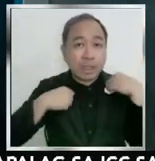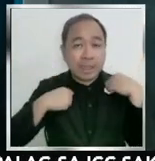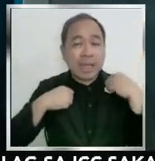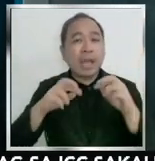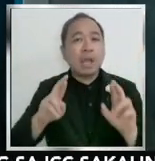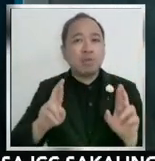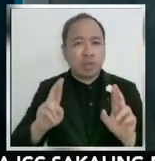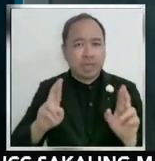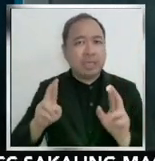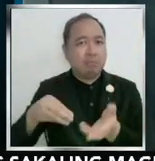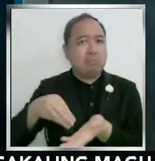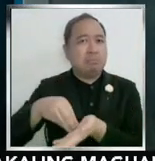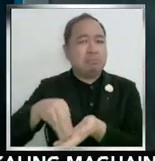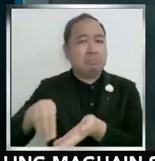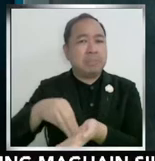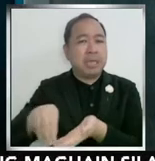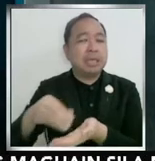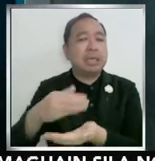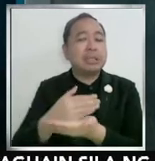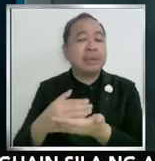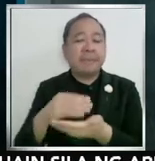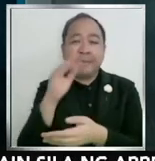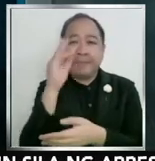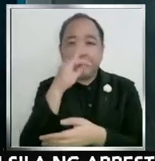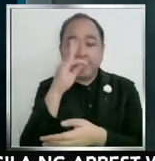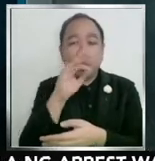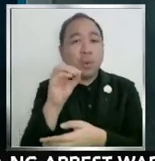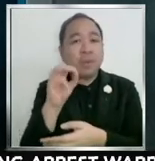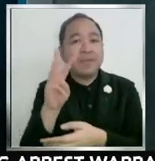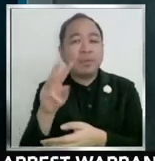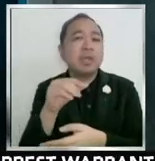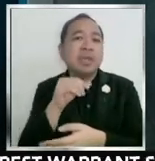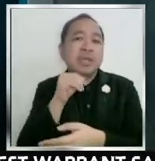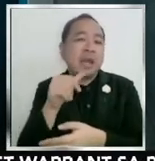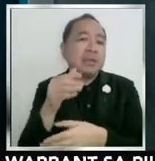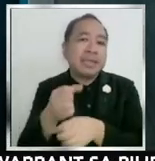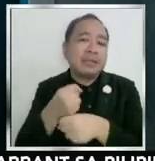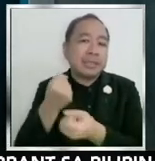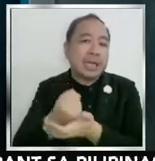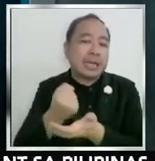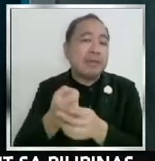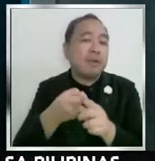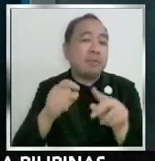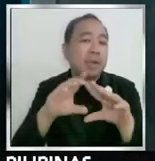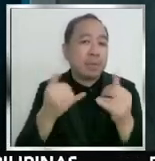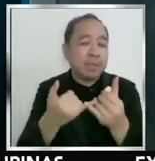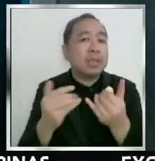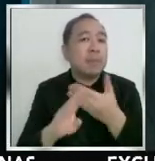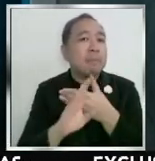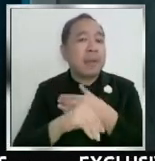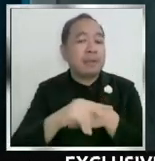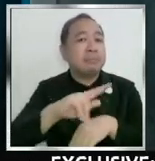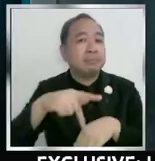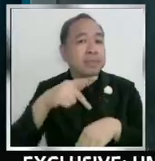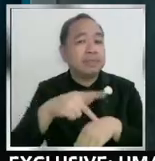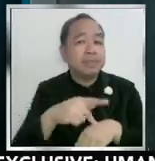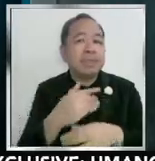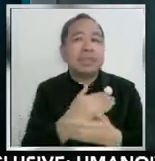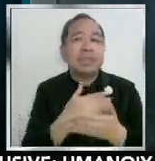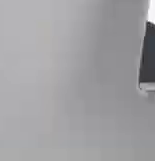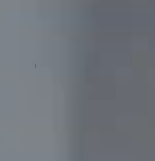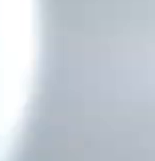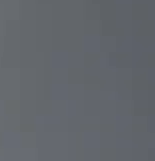ng mga naluging kumpanya roon. Balik Pilipinas na rin ang 4 na OFW na nakulong doon dahil sa utang. Nakatutok si JP